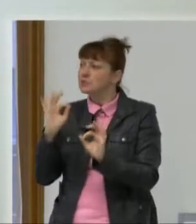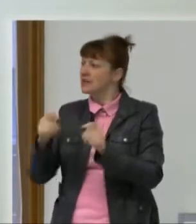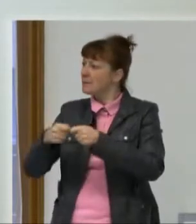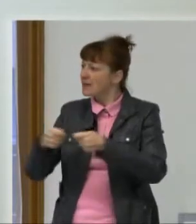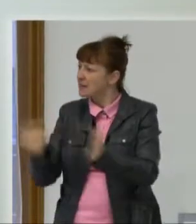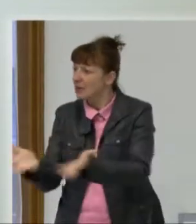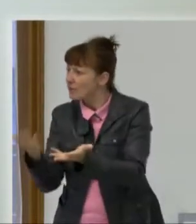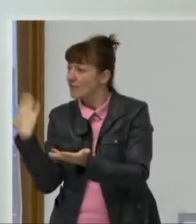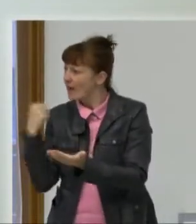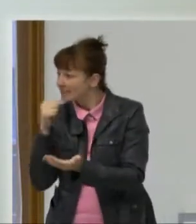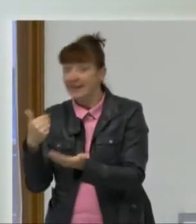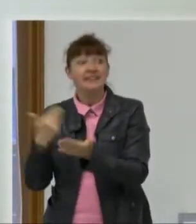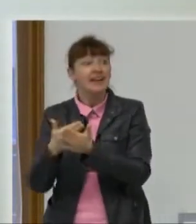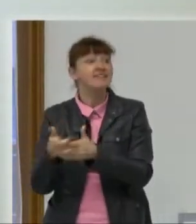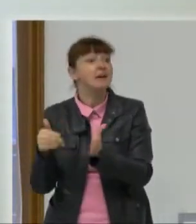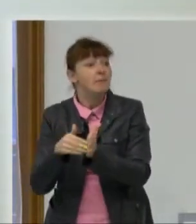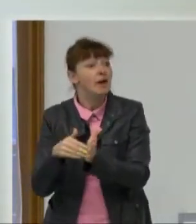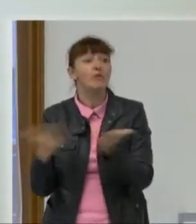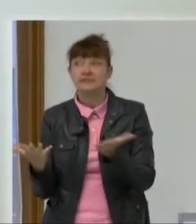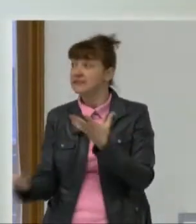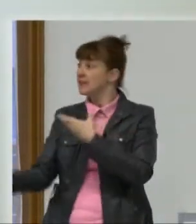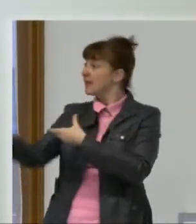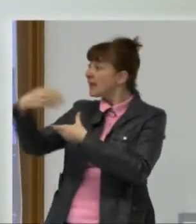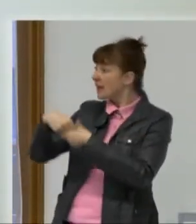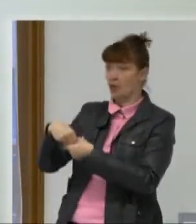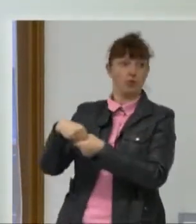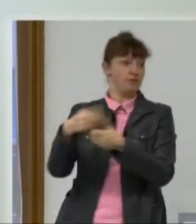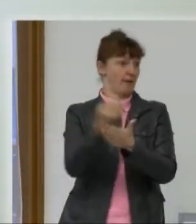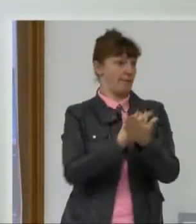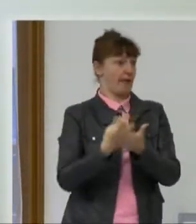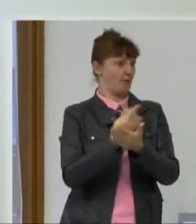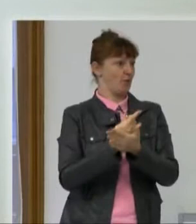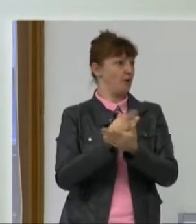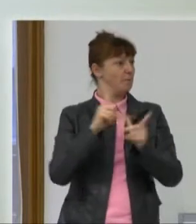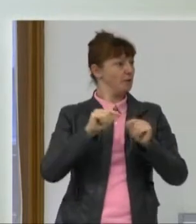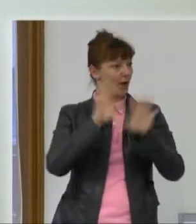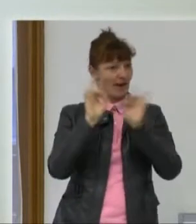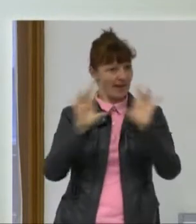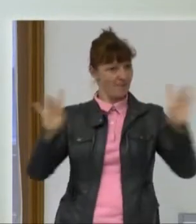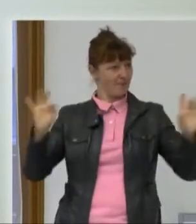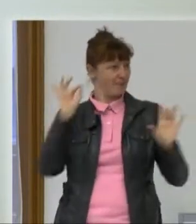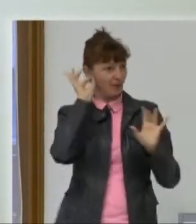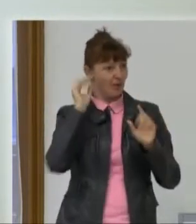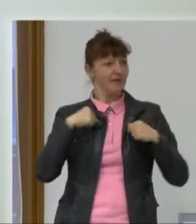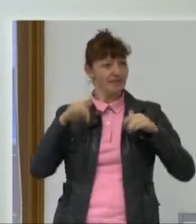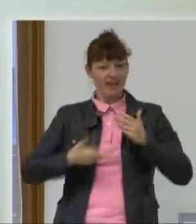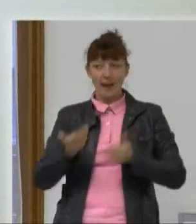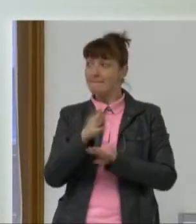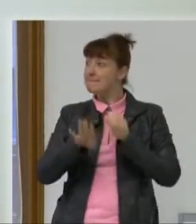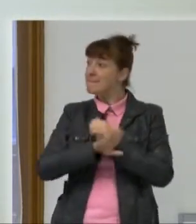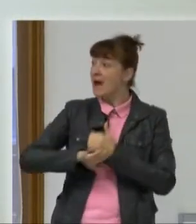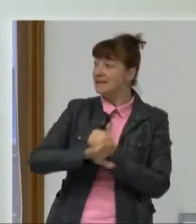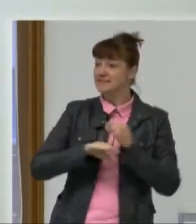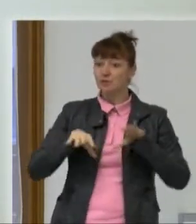Und dafür brauchen wir auch inklusive Pädagogen, die zu den Basiskompetenzen aller Pädagoginnen noch zusätzliches Wissen in diesem